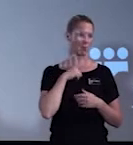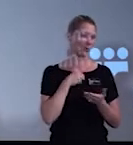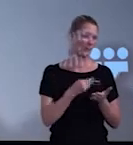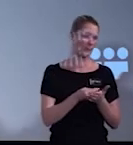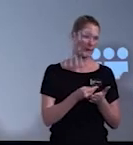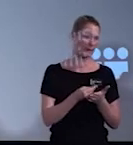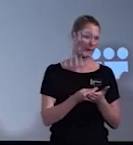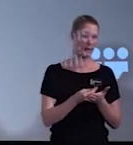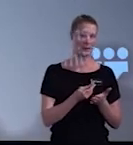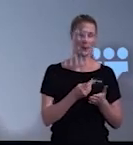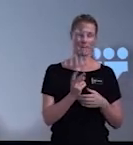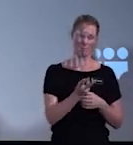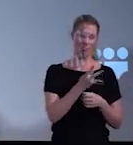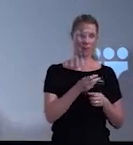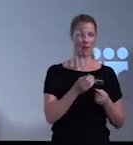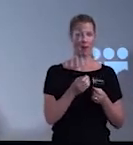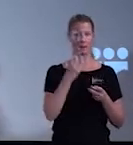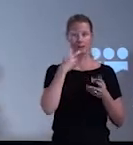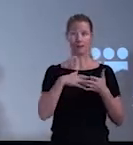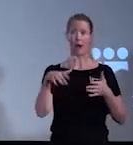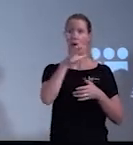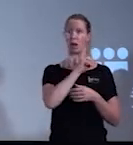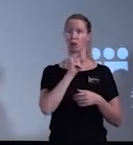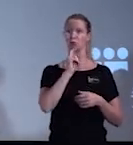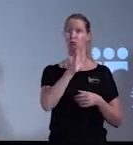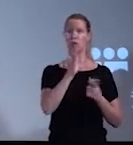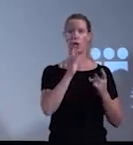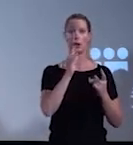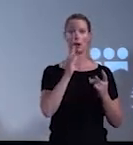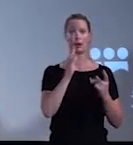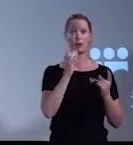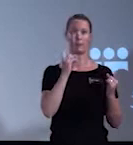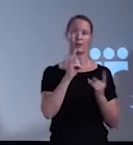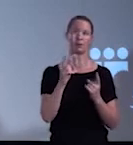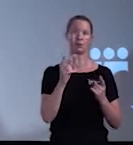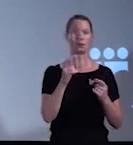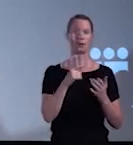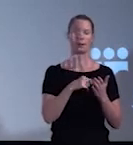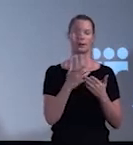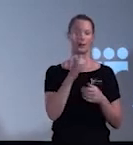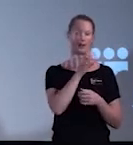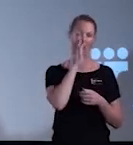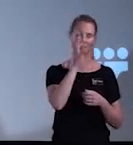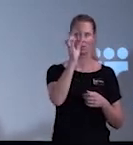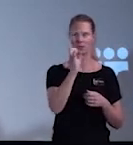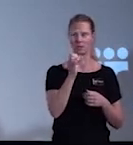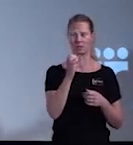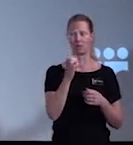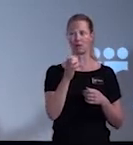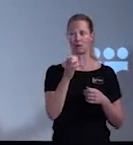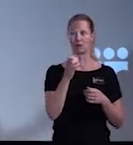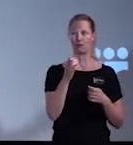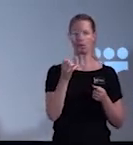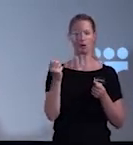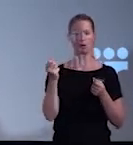pengar att både släppa in alla nya röster, och då menar jag naturligtvis inte alla, vi säger 90% nej. Men